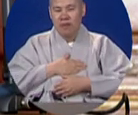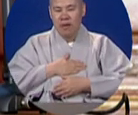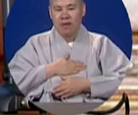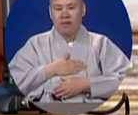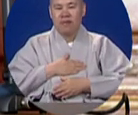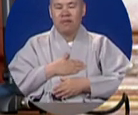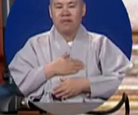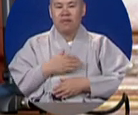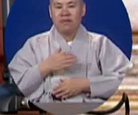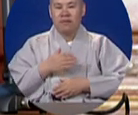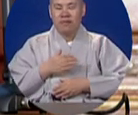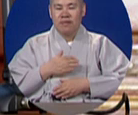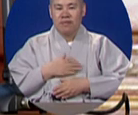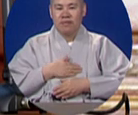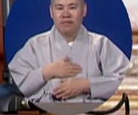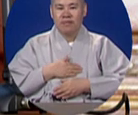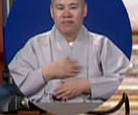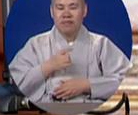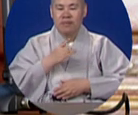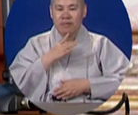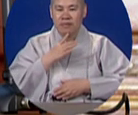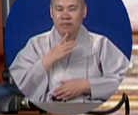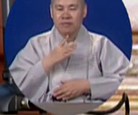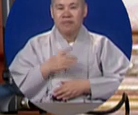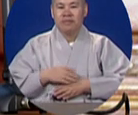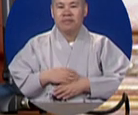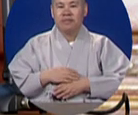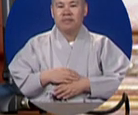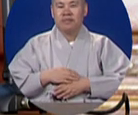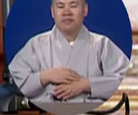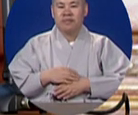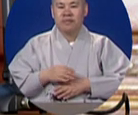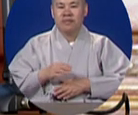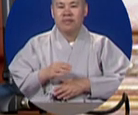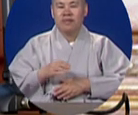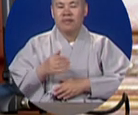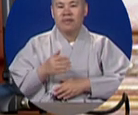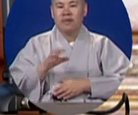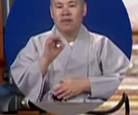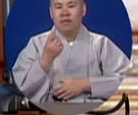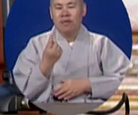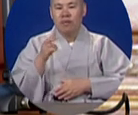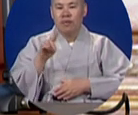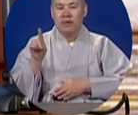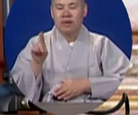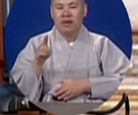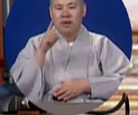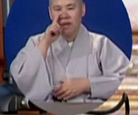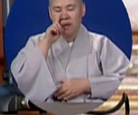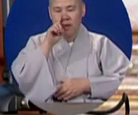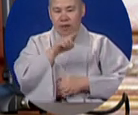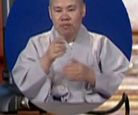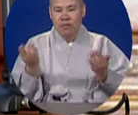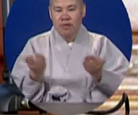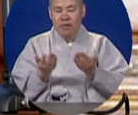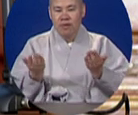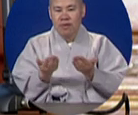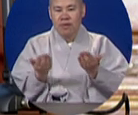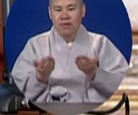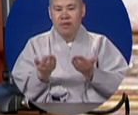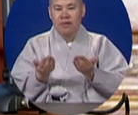자신에게로 돌려야 되고요 오사 그 악한 학자를 나쁘다 그러면 오라고 하거든요 나쁜 일은